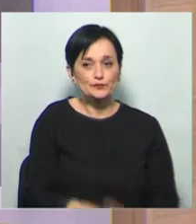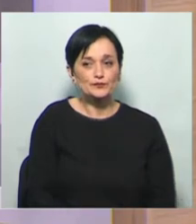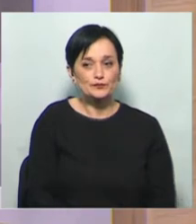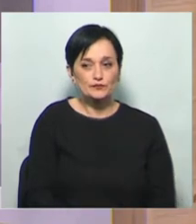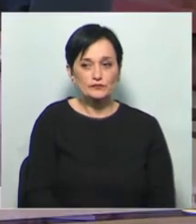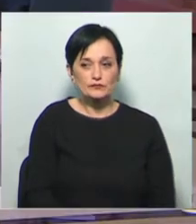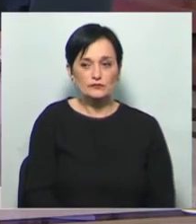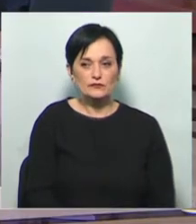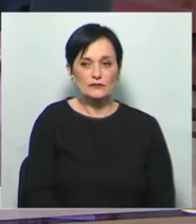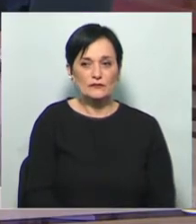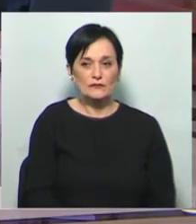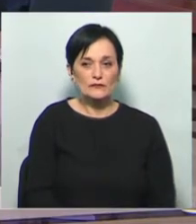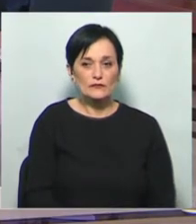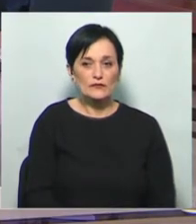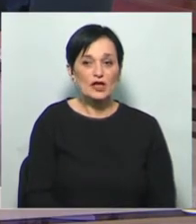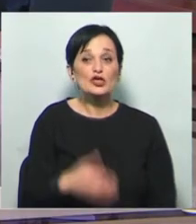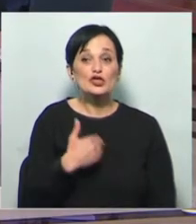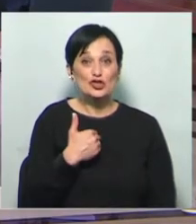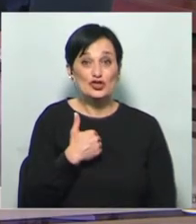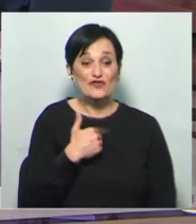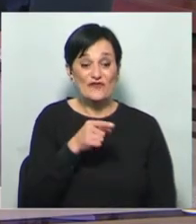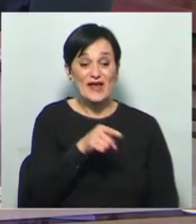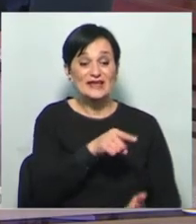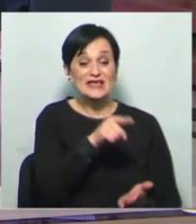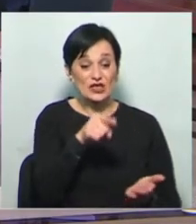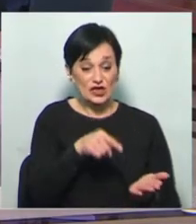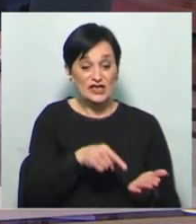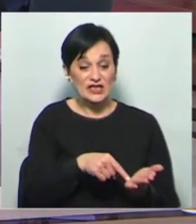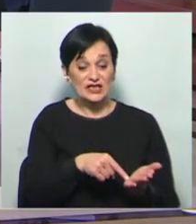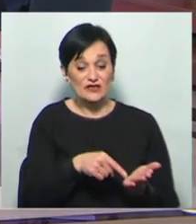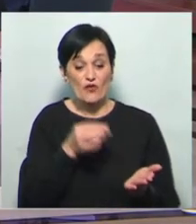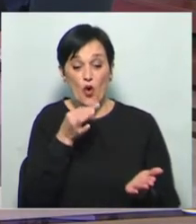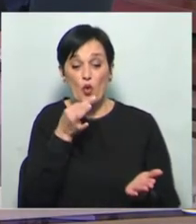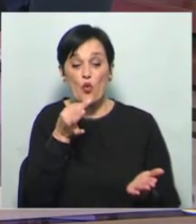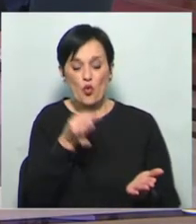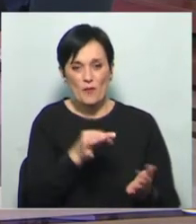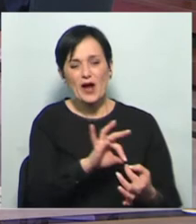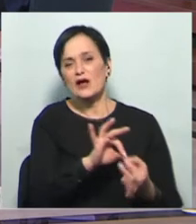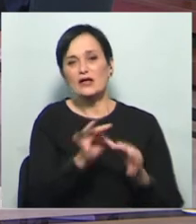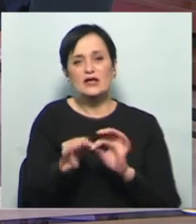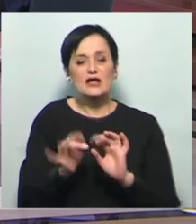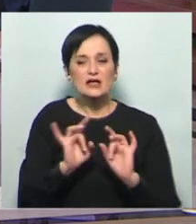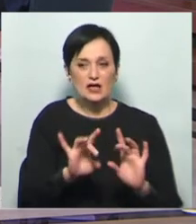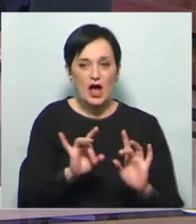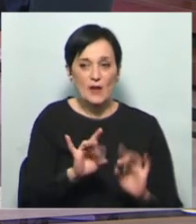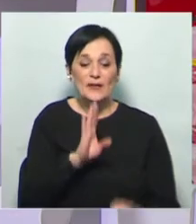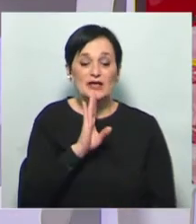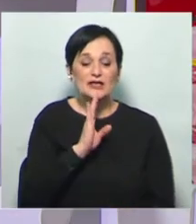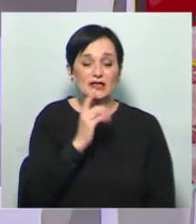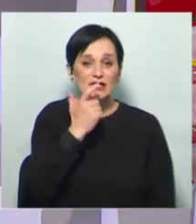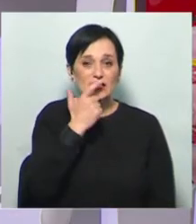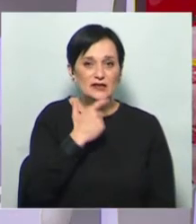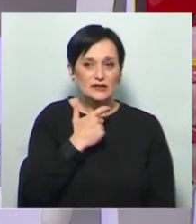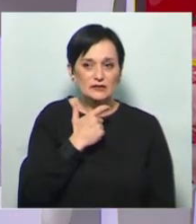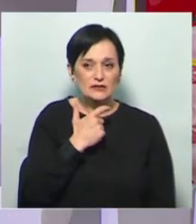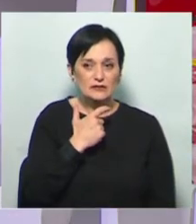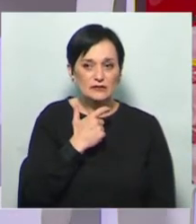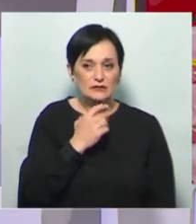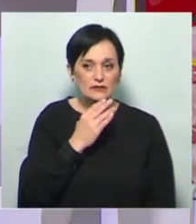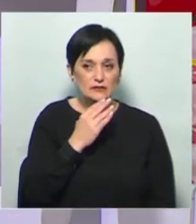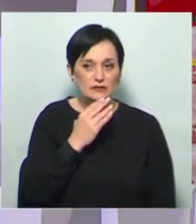პრინციპში ჩვენ ხო ირიბად ამ კითხვას უპასუხეთ, მაგრამ მოდით განმარტავთ აუცილებლად. ხალბატონს